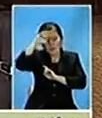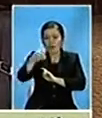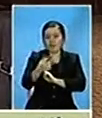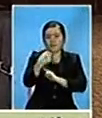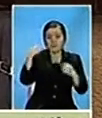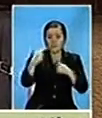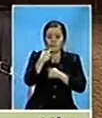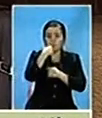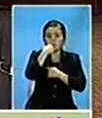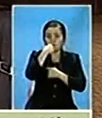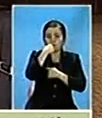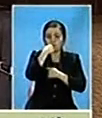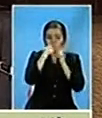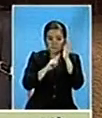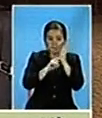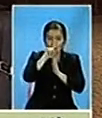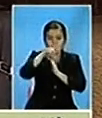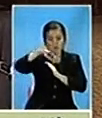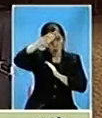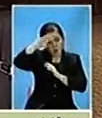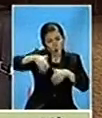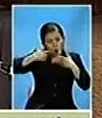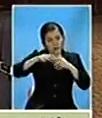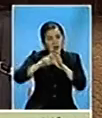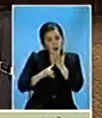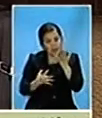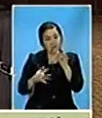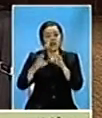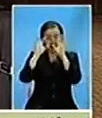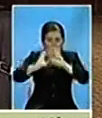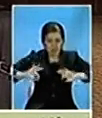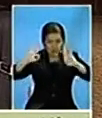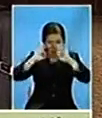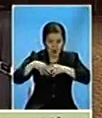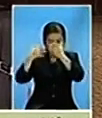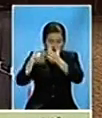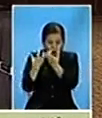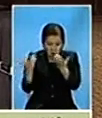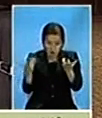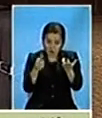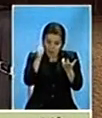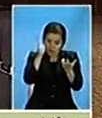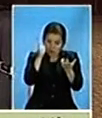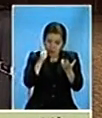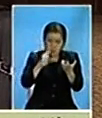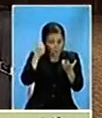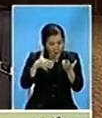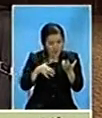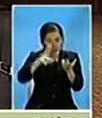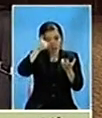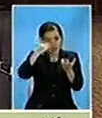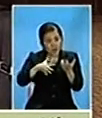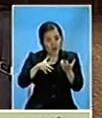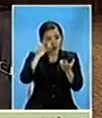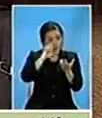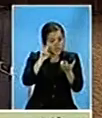ข้เพราะฉะนั้นเครื่องมือต่างๆเหล่านี้จึงจำเป็นต้องมีการบัญญัติไว้ว่าอันไหนใช้ได้อันไหนใช้ไม่ได้ใช้ได้อย่าง